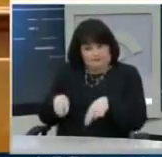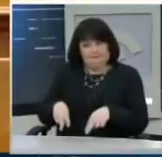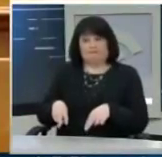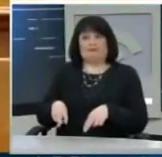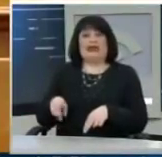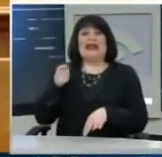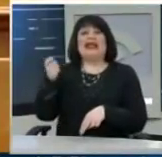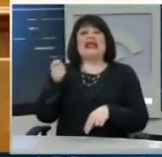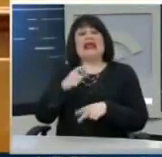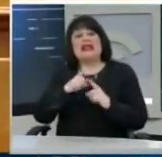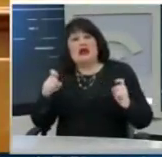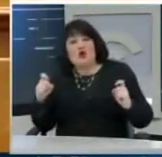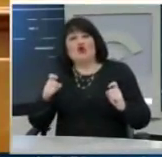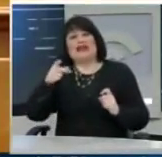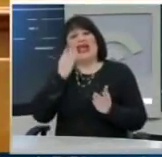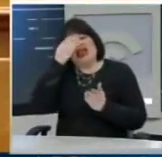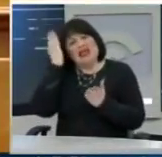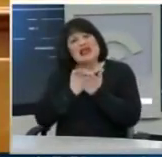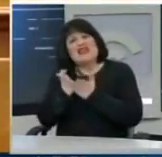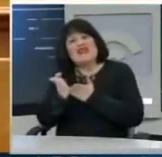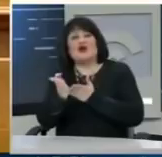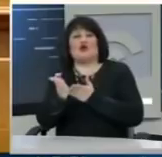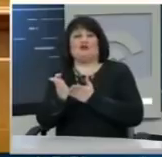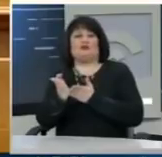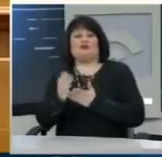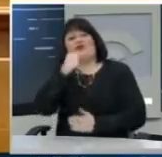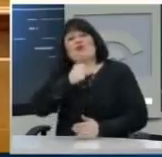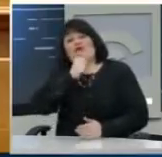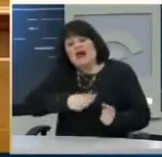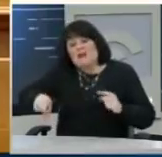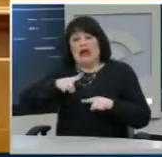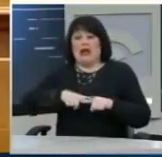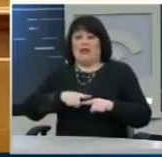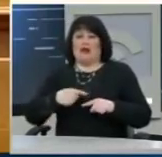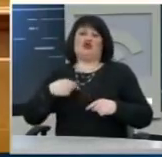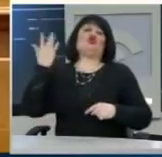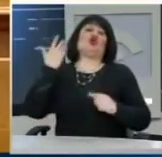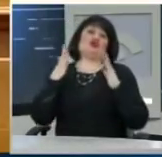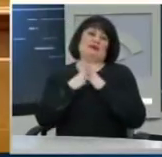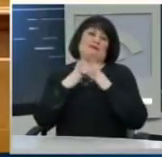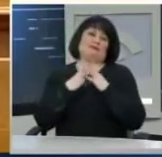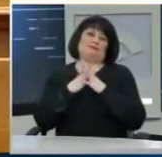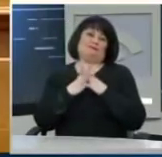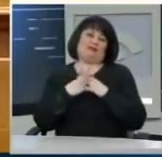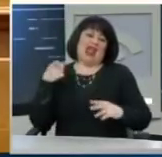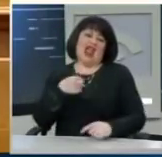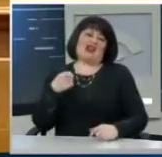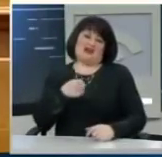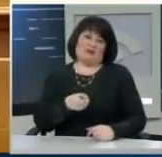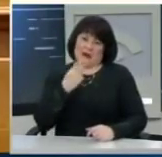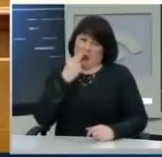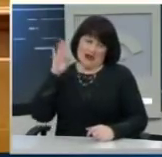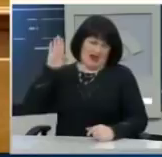τους χρέος απέναντι σε μια χώρα και έναν λαό που υπέφερε κάτω από το φρικιαστικό καθεστώς της